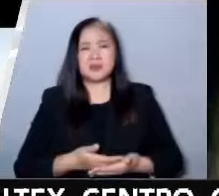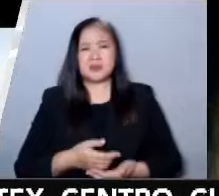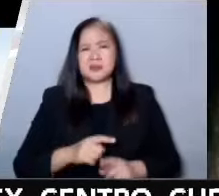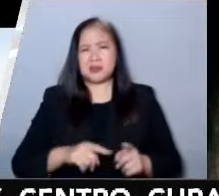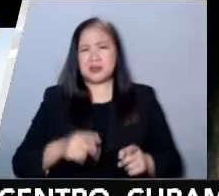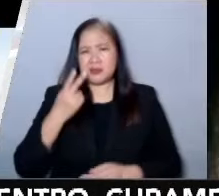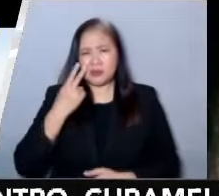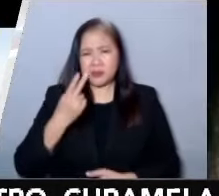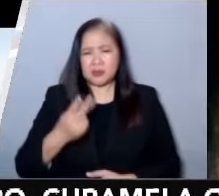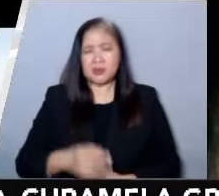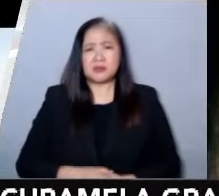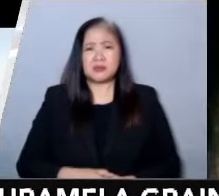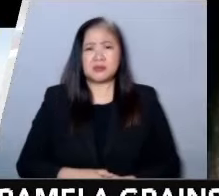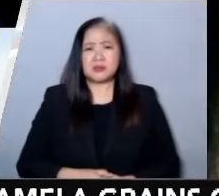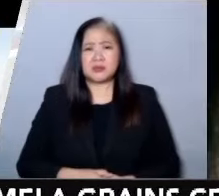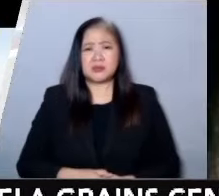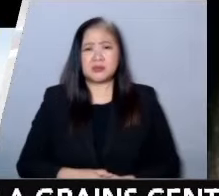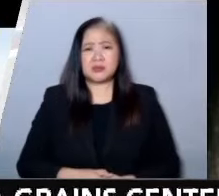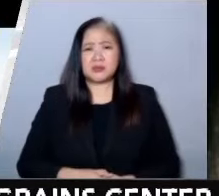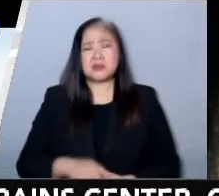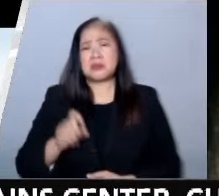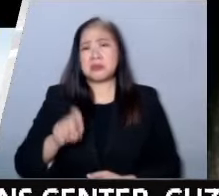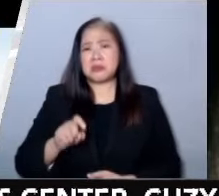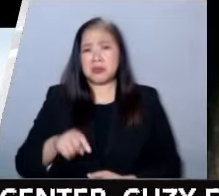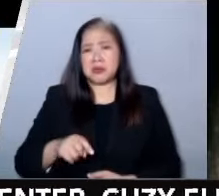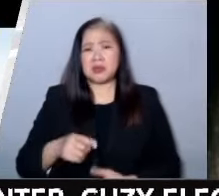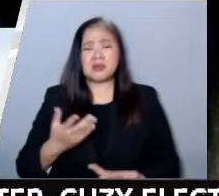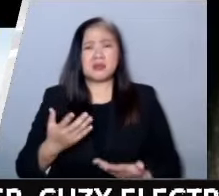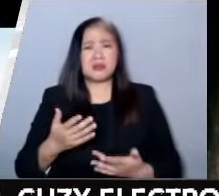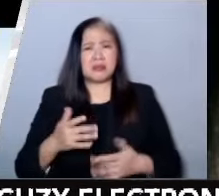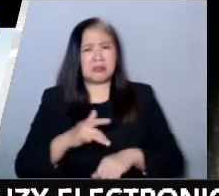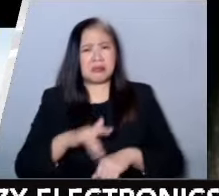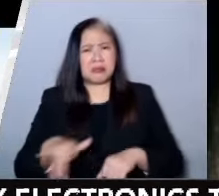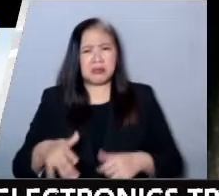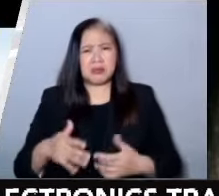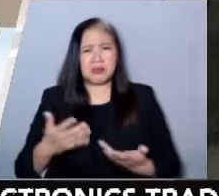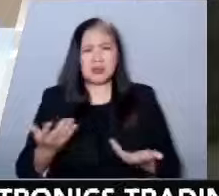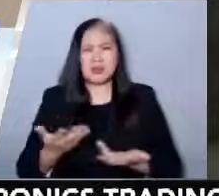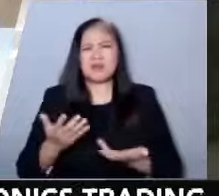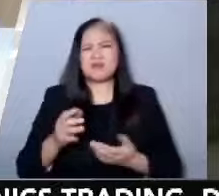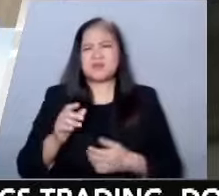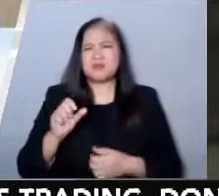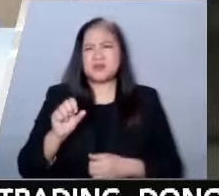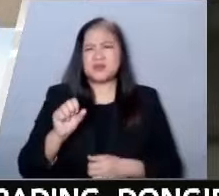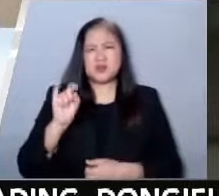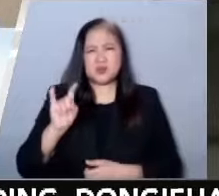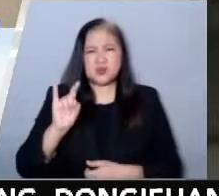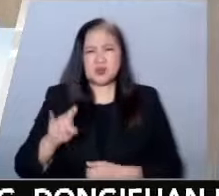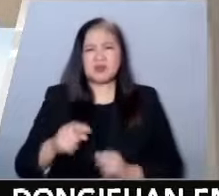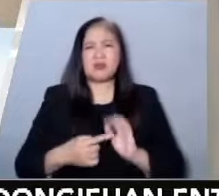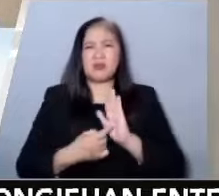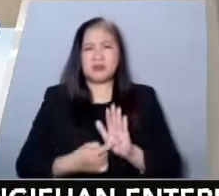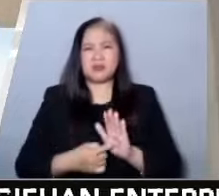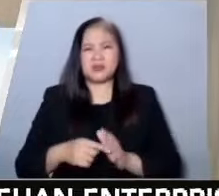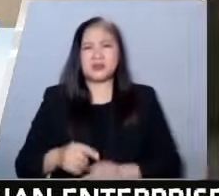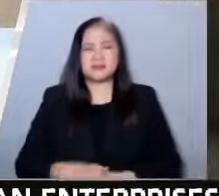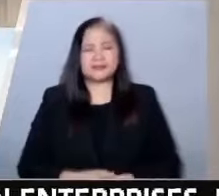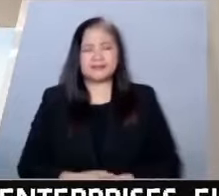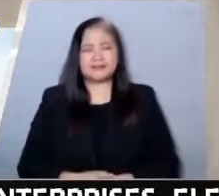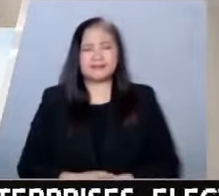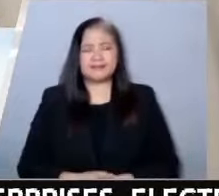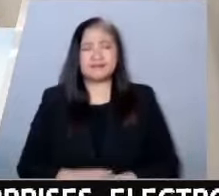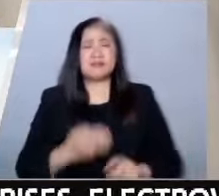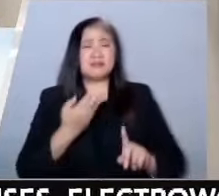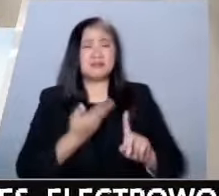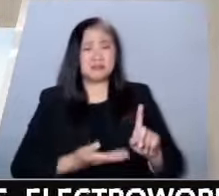mga nakahubad po Oo sa mga ano social media po natututo po gaya ni Sarah marami pang kababaihan ang